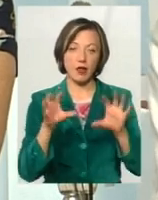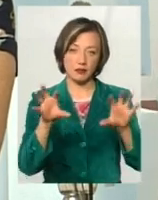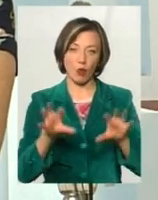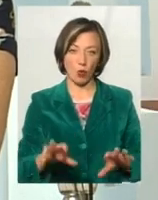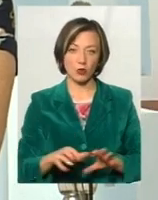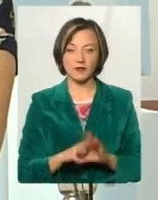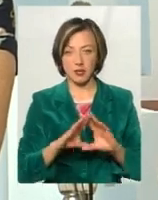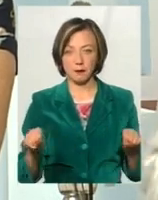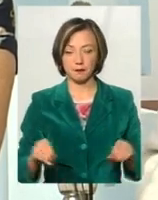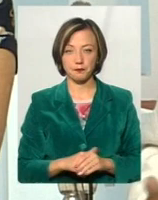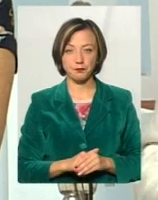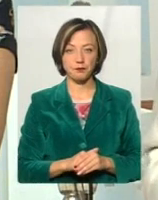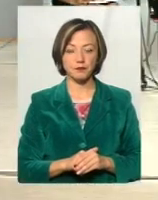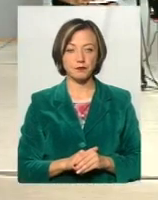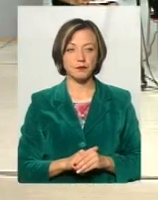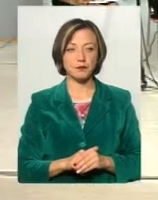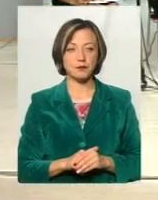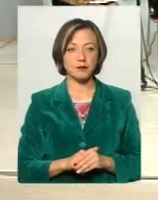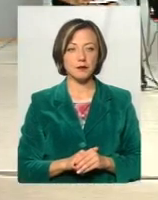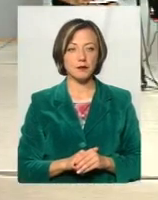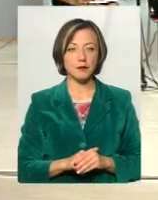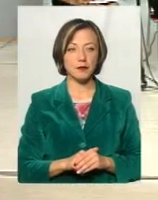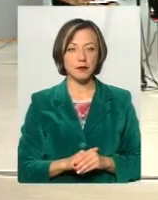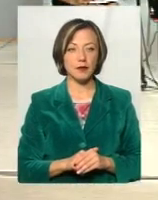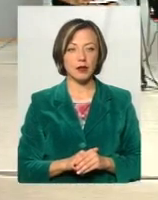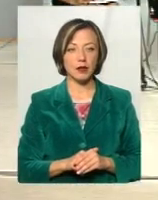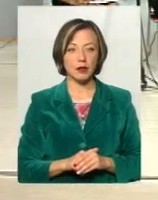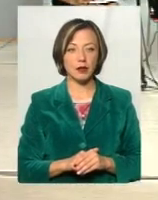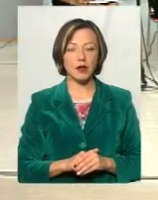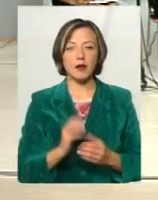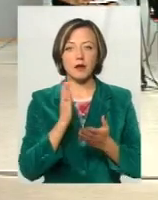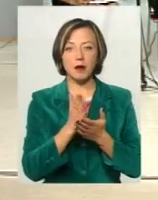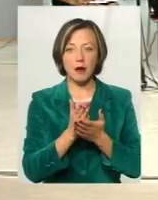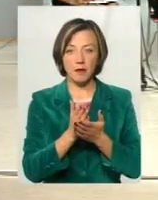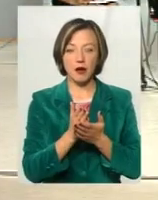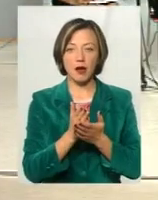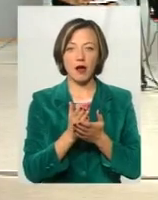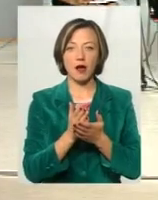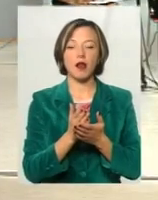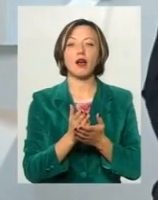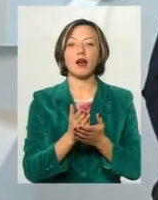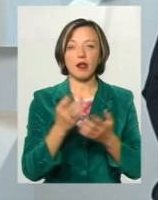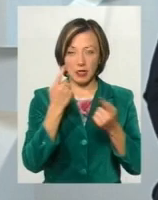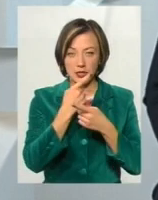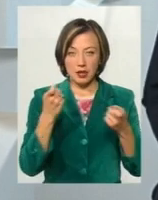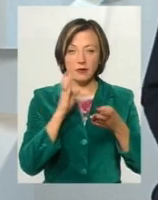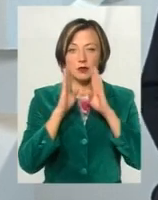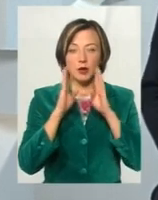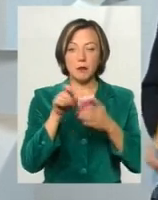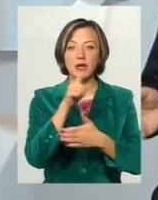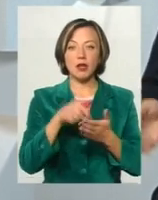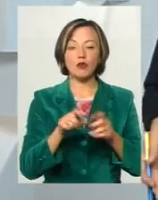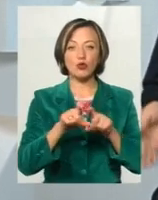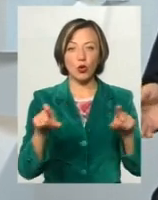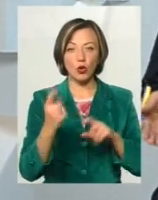закон. Все. От ще у нас йде пряма трансляція на Фейсбуку, і батьки задають питання, що в їхніх школах